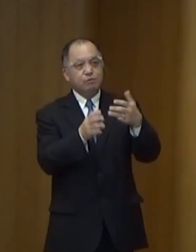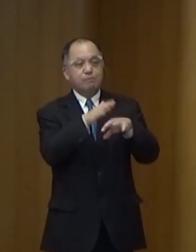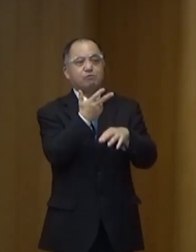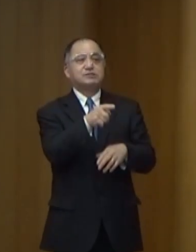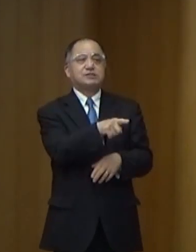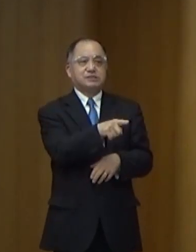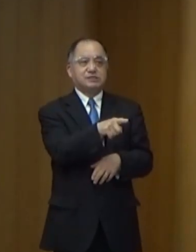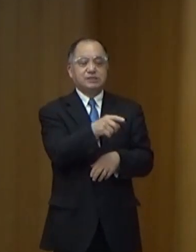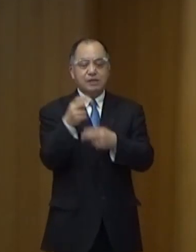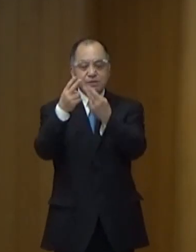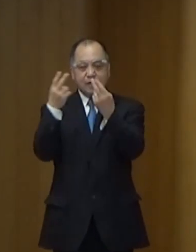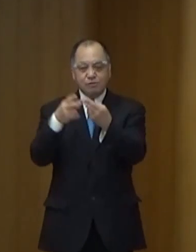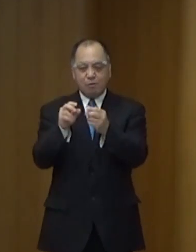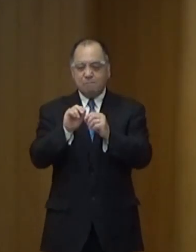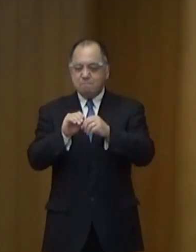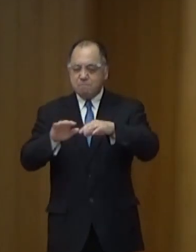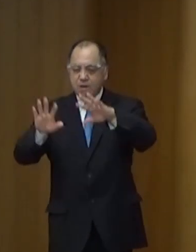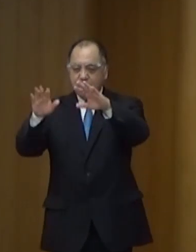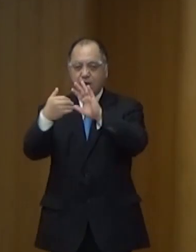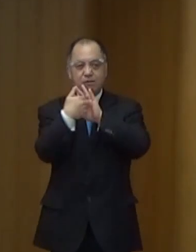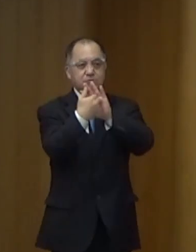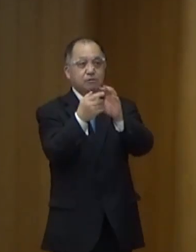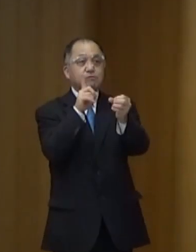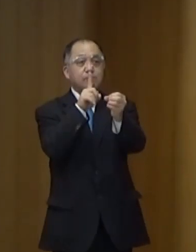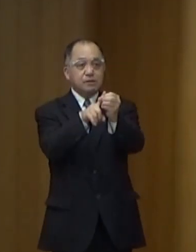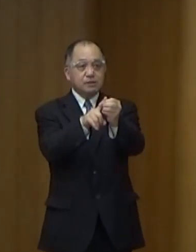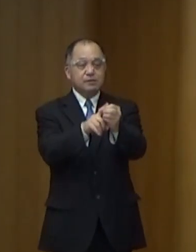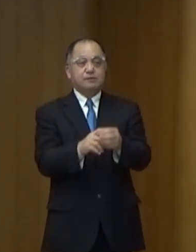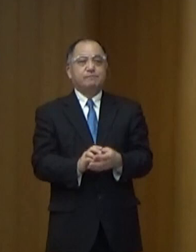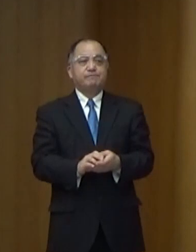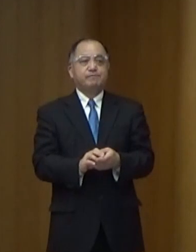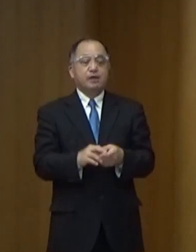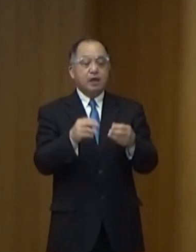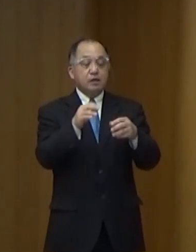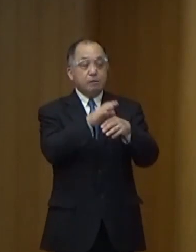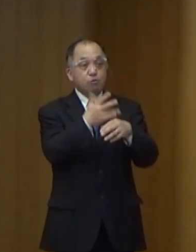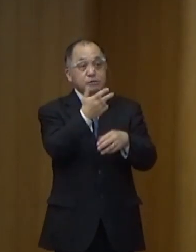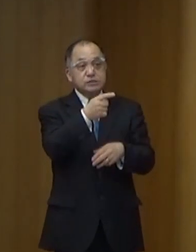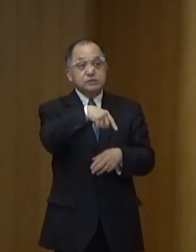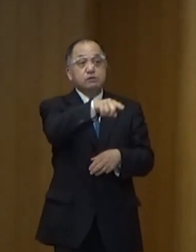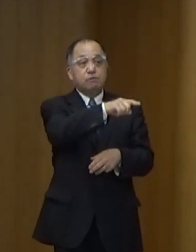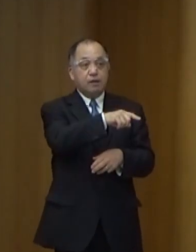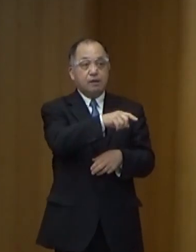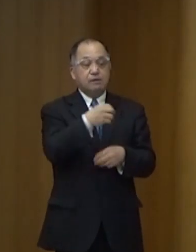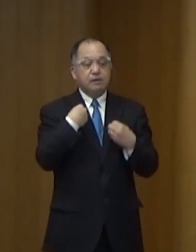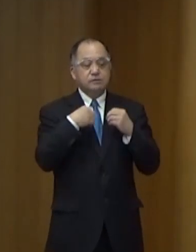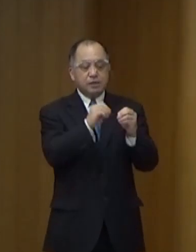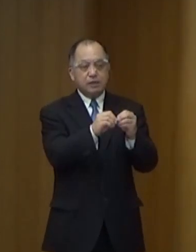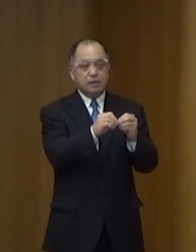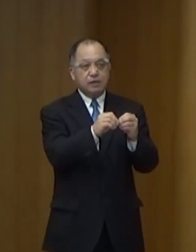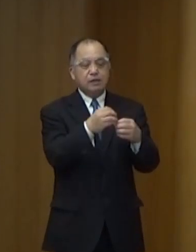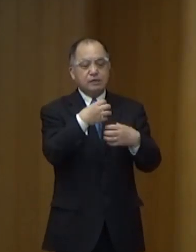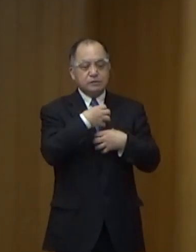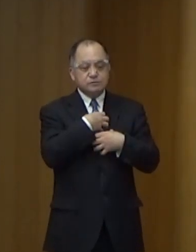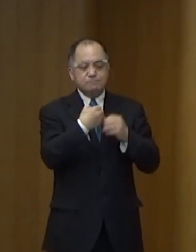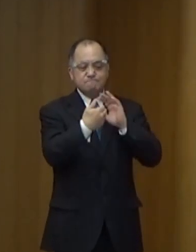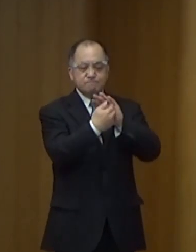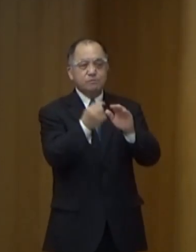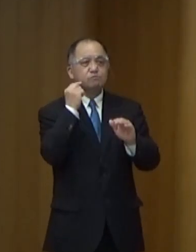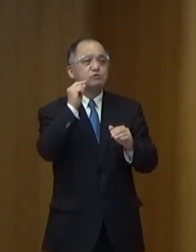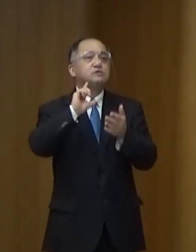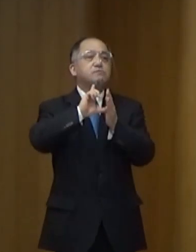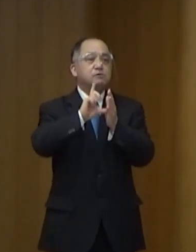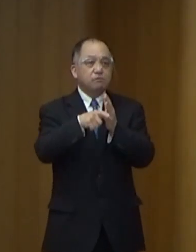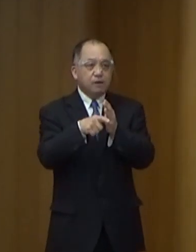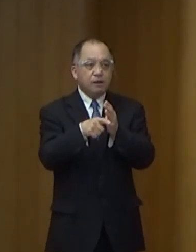広がっていくことを防がなきゃいけない、このために札幌市内においては感染リスクを回避できない場合は不要不急